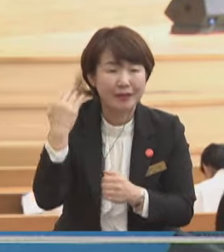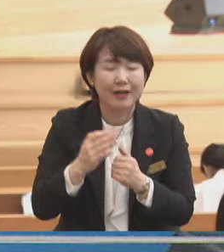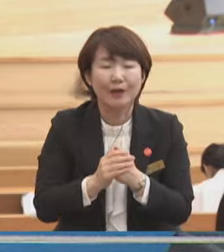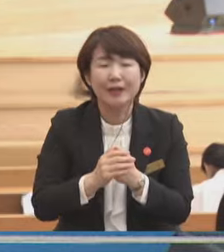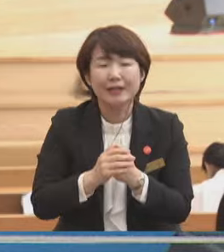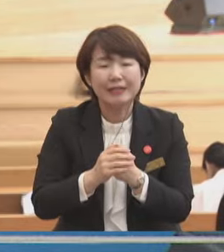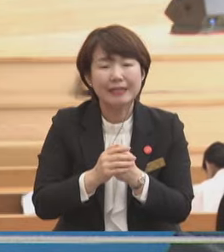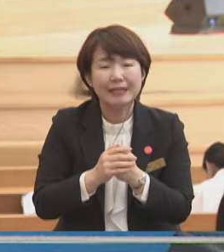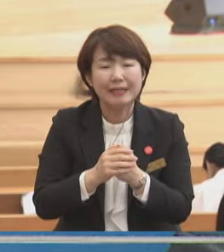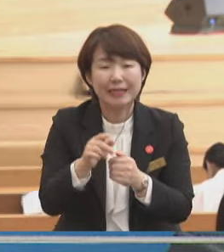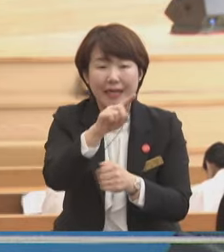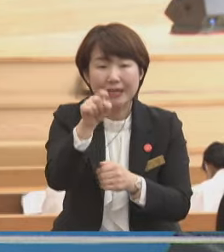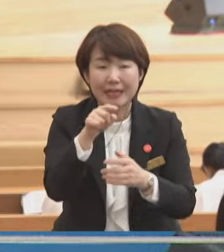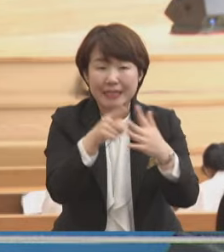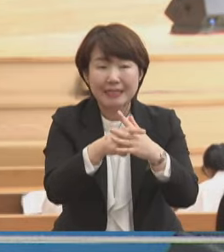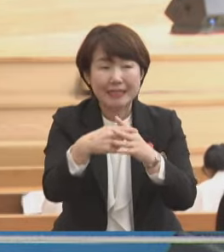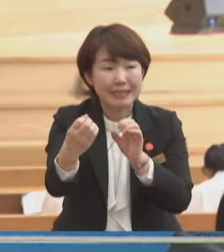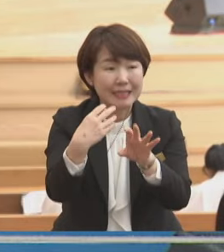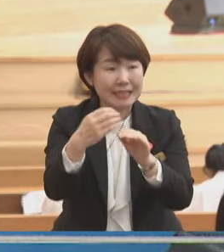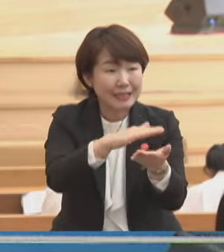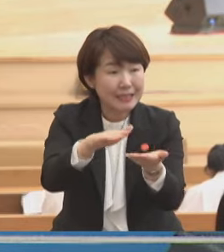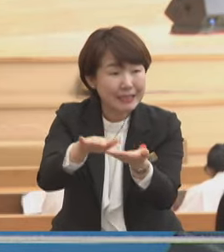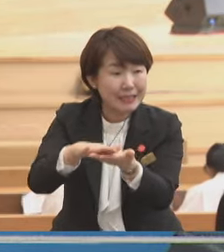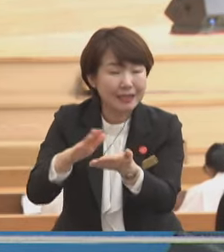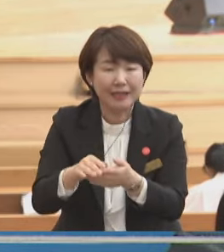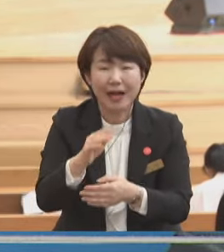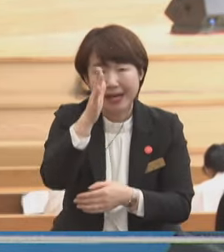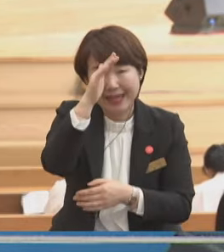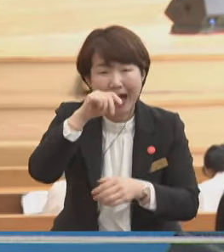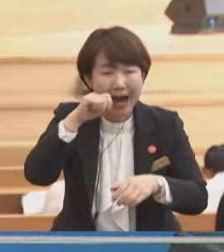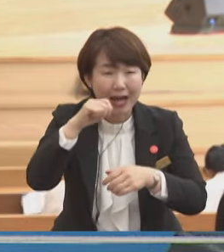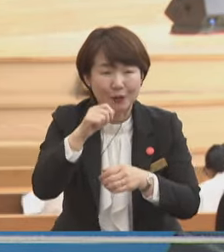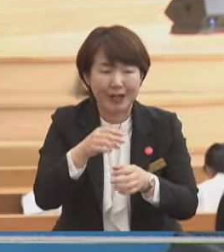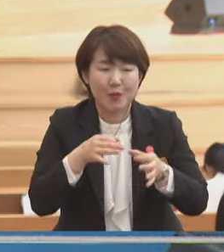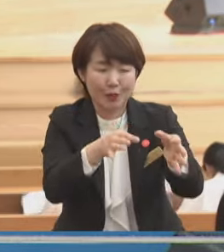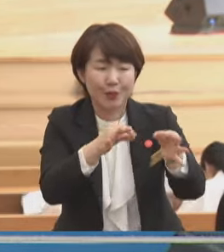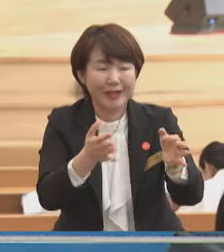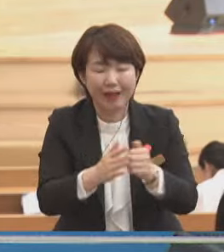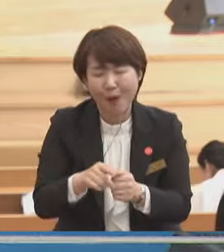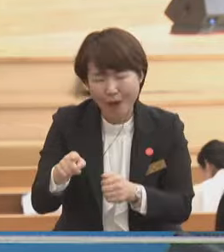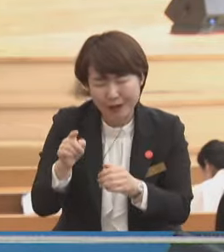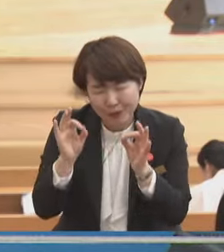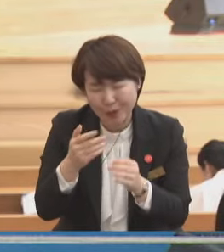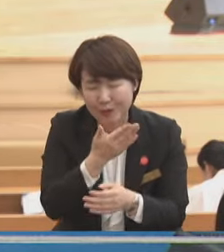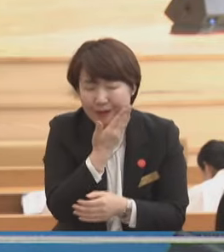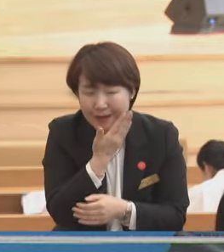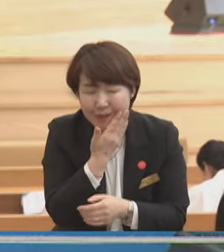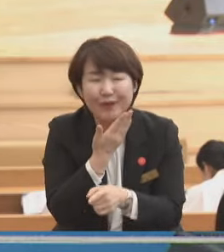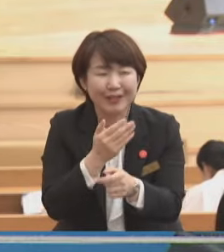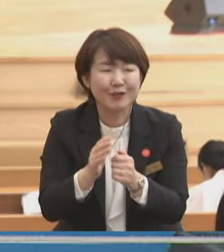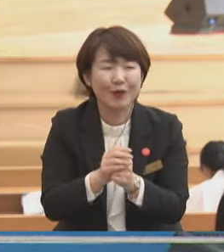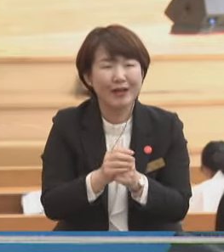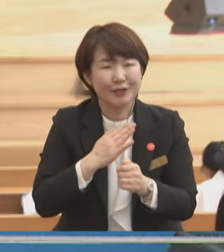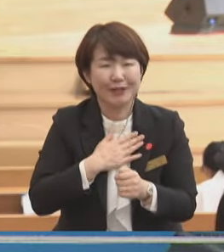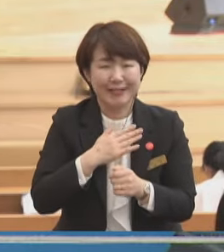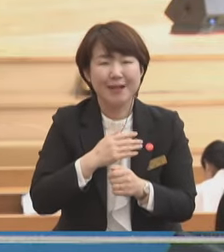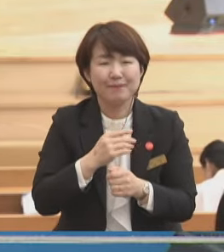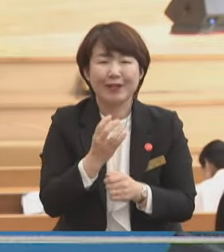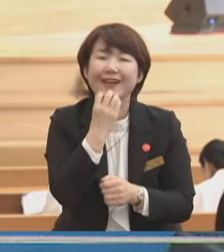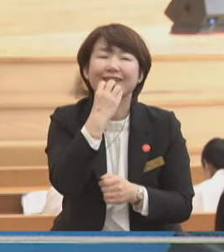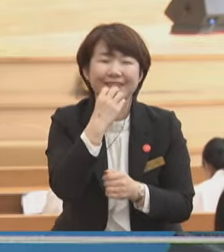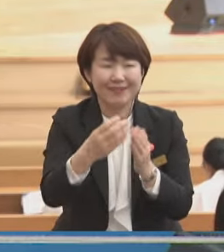챌린지에 치킨을 샀습니다만 쟤들도 너무너무 귀해 가지고 치킨을 몇 가정에 제가 쐈어요 그죠이